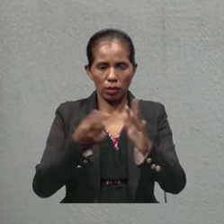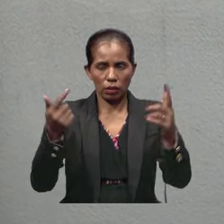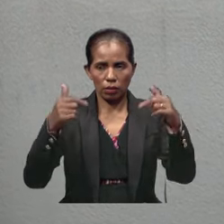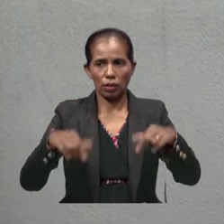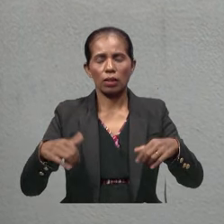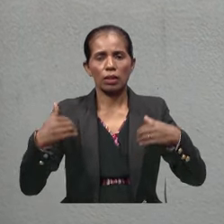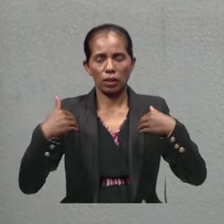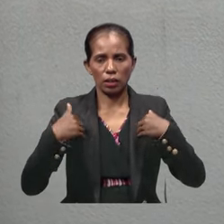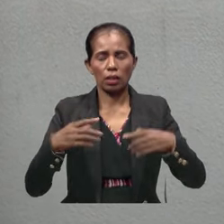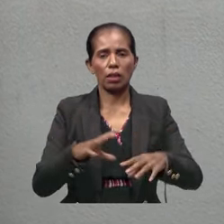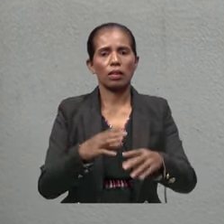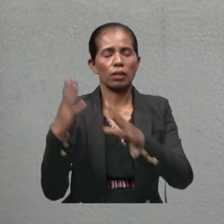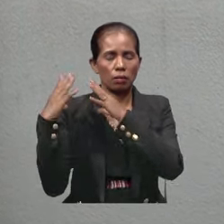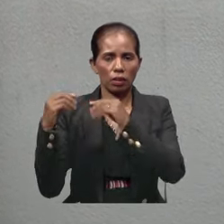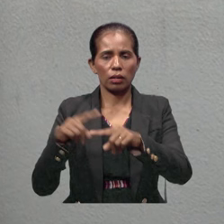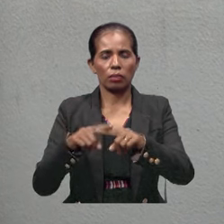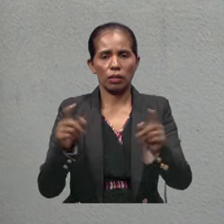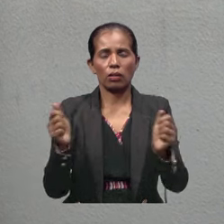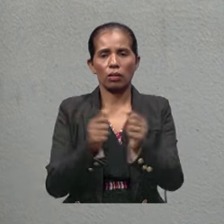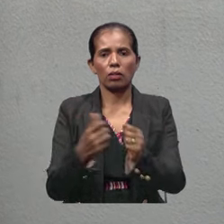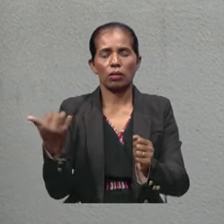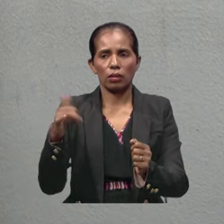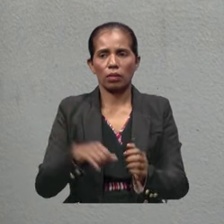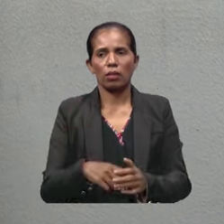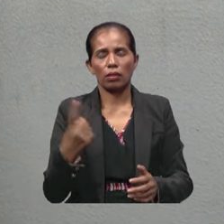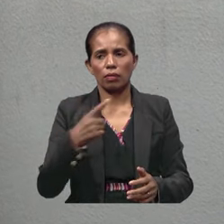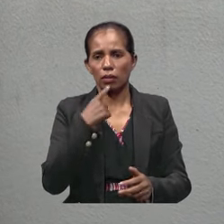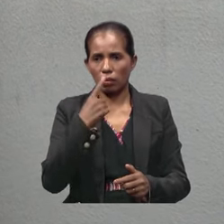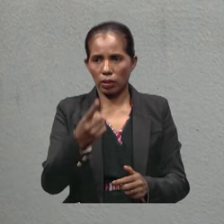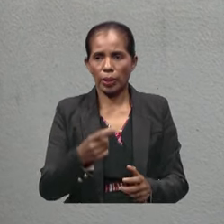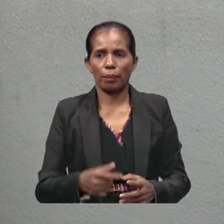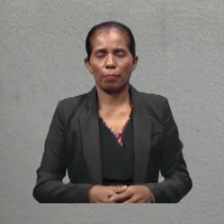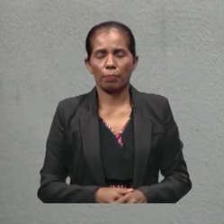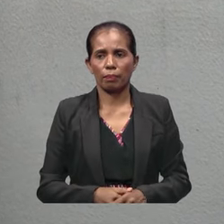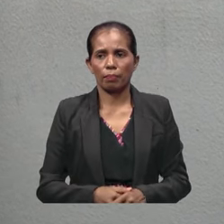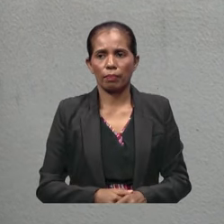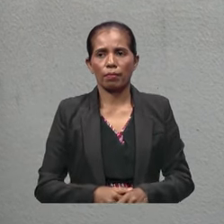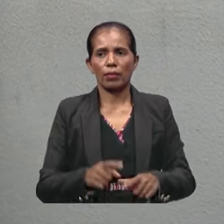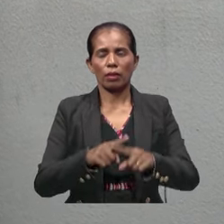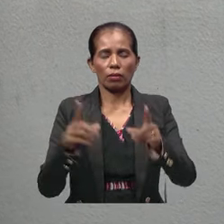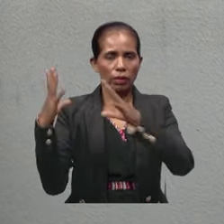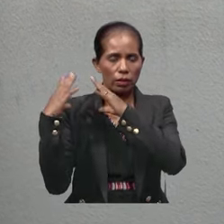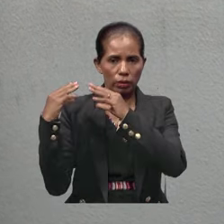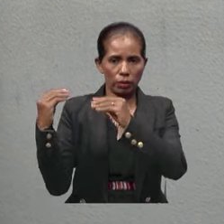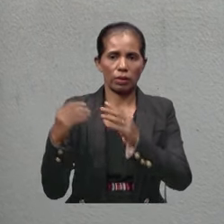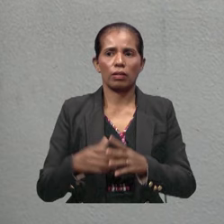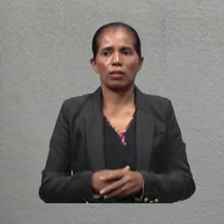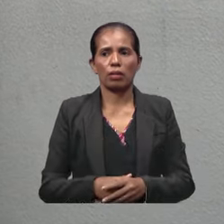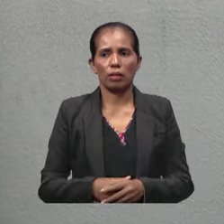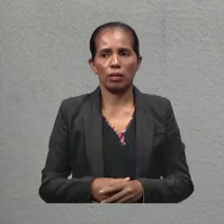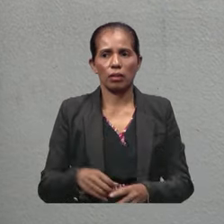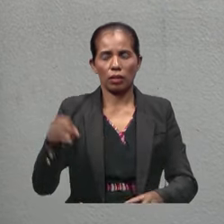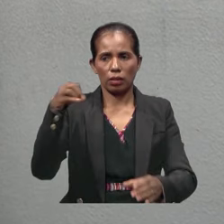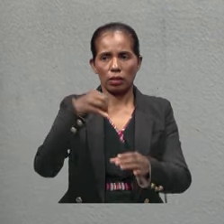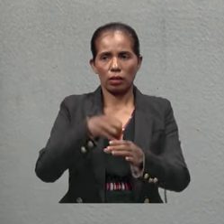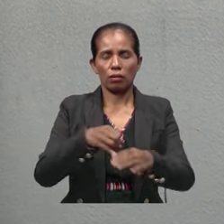experience ni difference, different tu saya. Tapi memang kaya, nafat ada. Difference experience ni implica mos